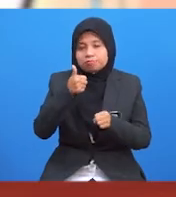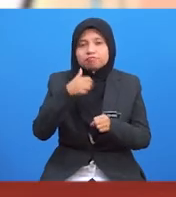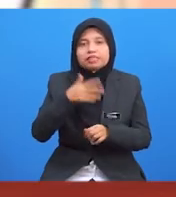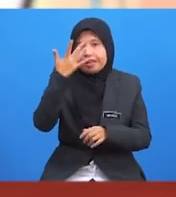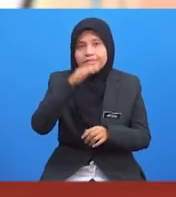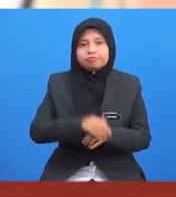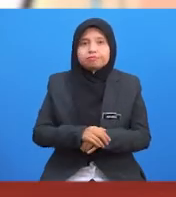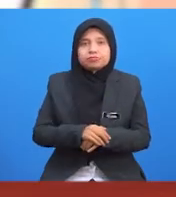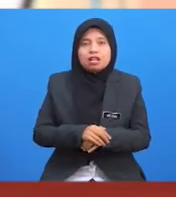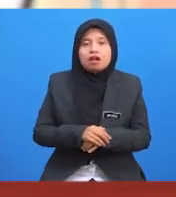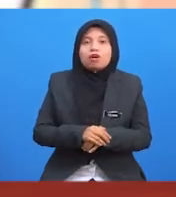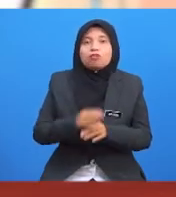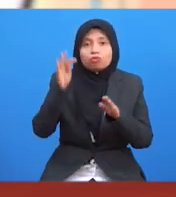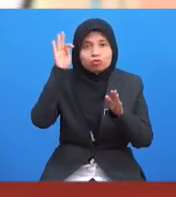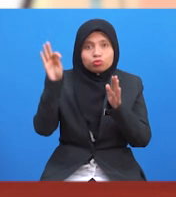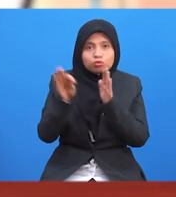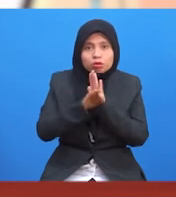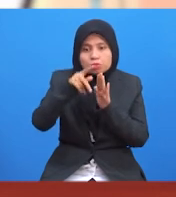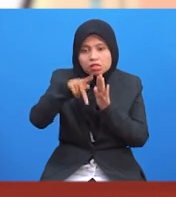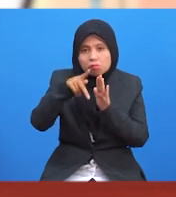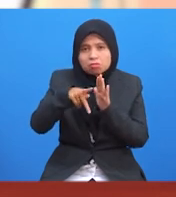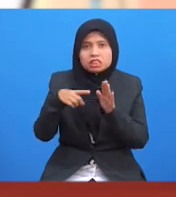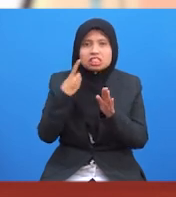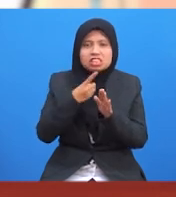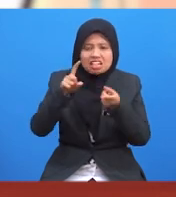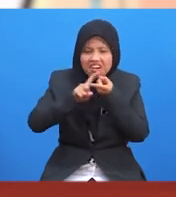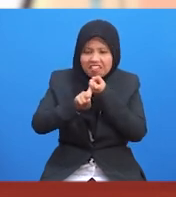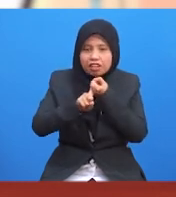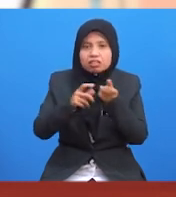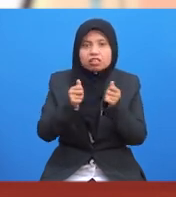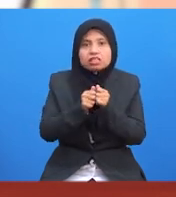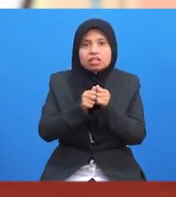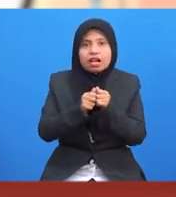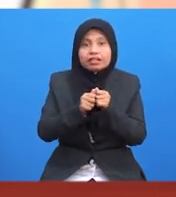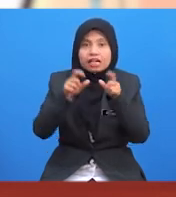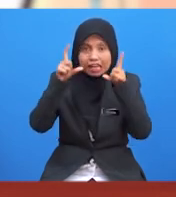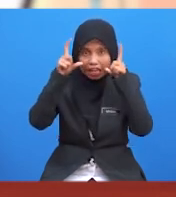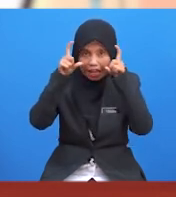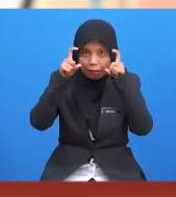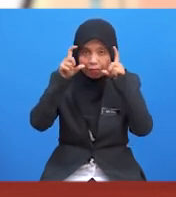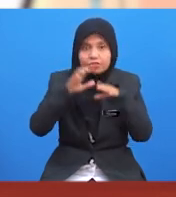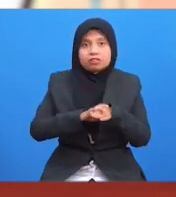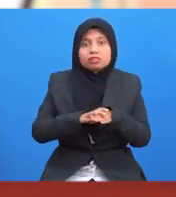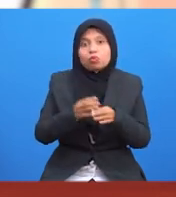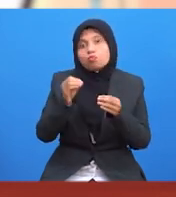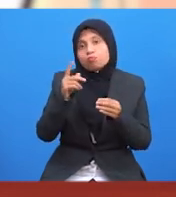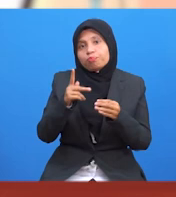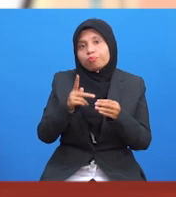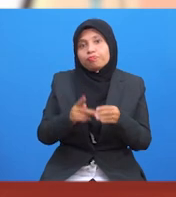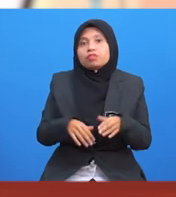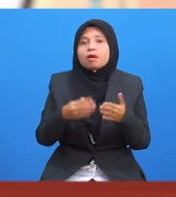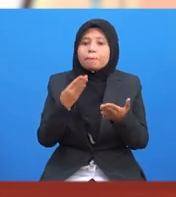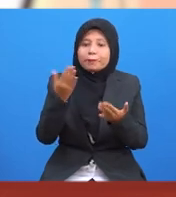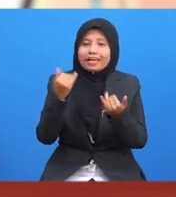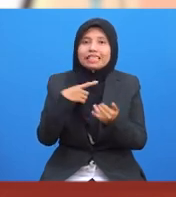Bercakap mengenai fotografi, pasti kita akan mengaitkan mengenai kamera juga. Okey, mari